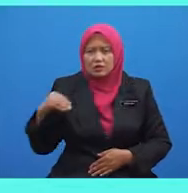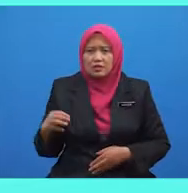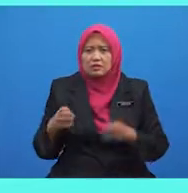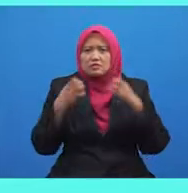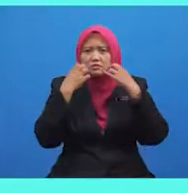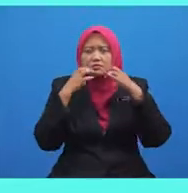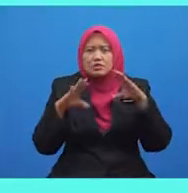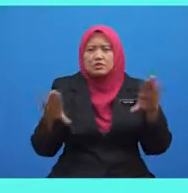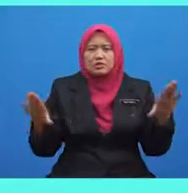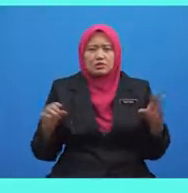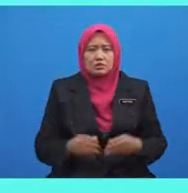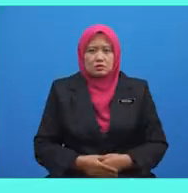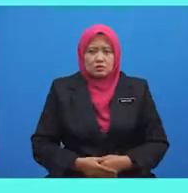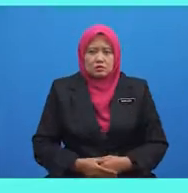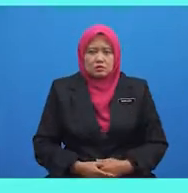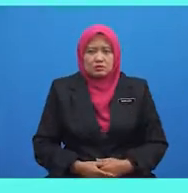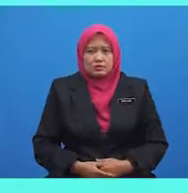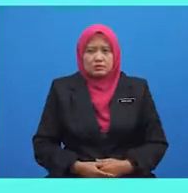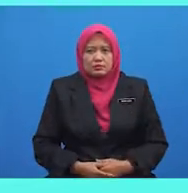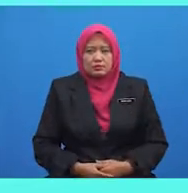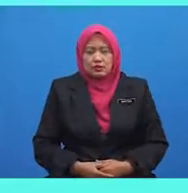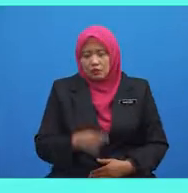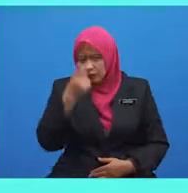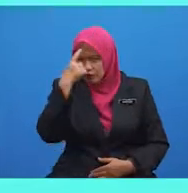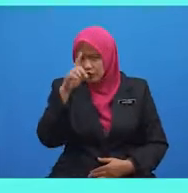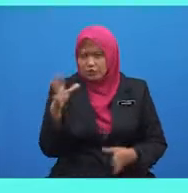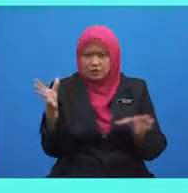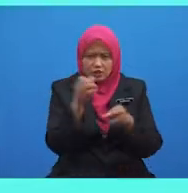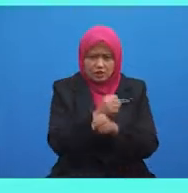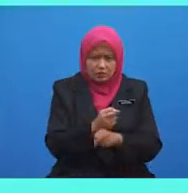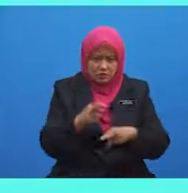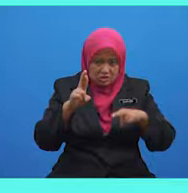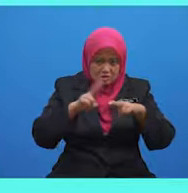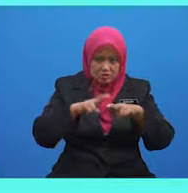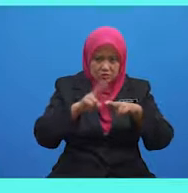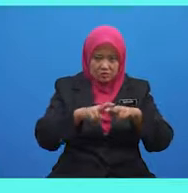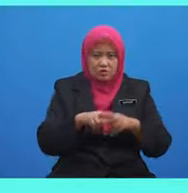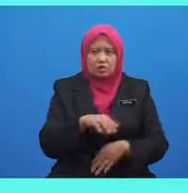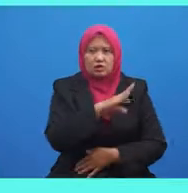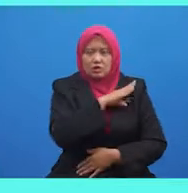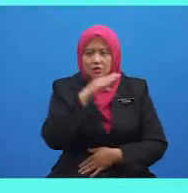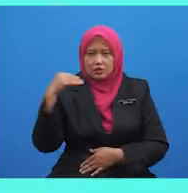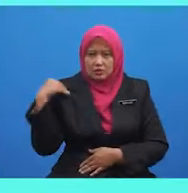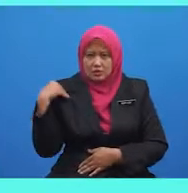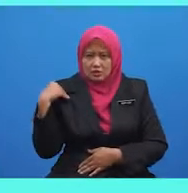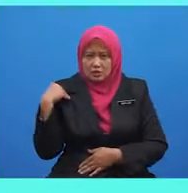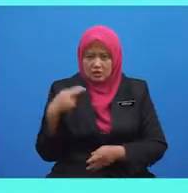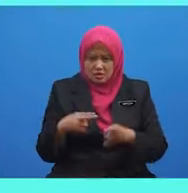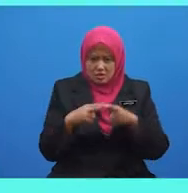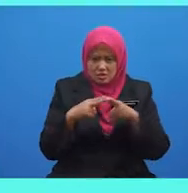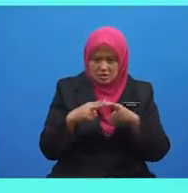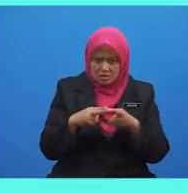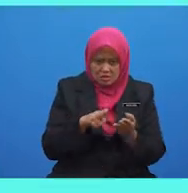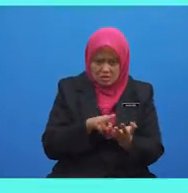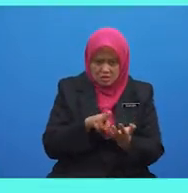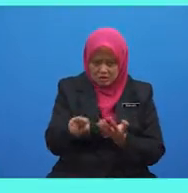di Melaka. Selain itu, Portugis ingin menghapuskan peranan Melaka sebagai pusat penyebaran Islam